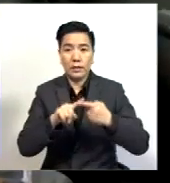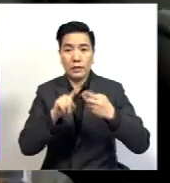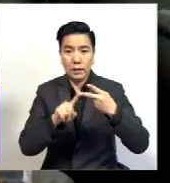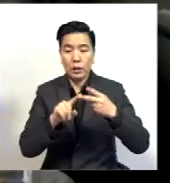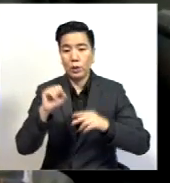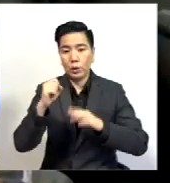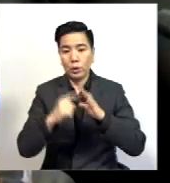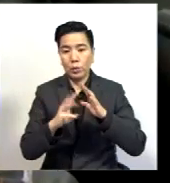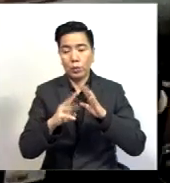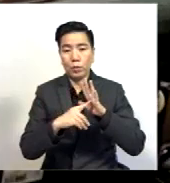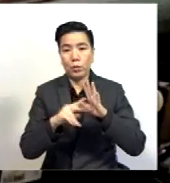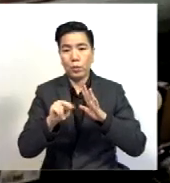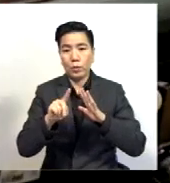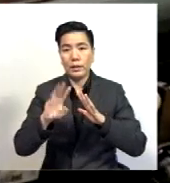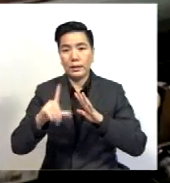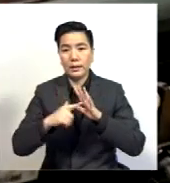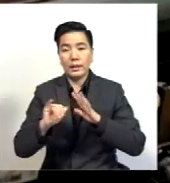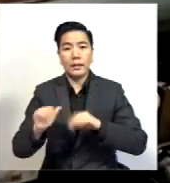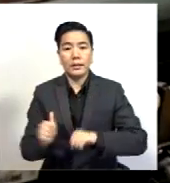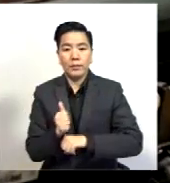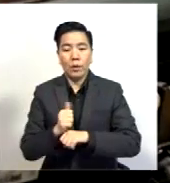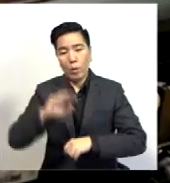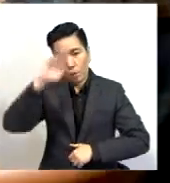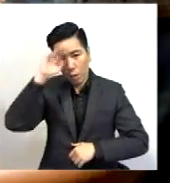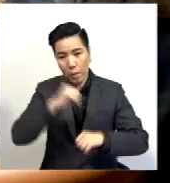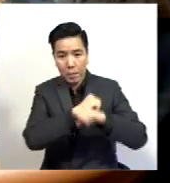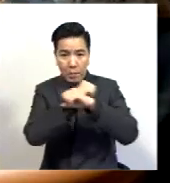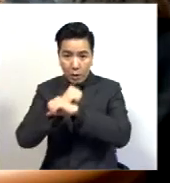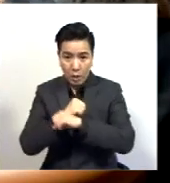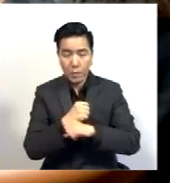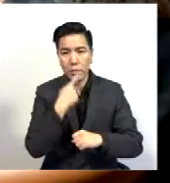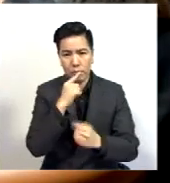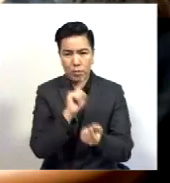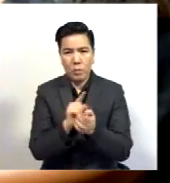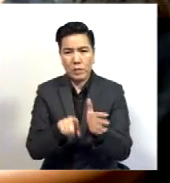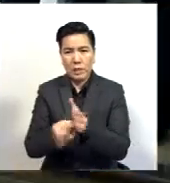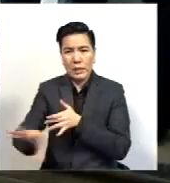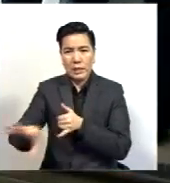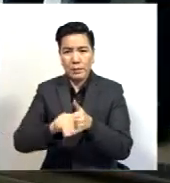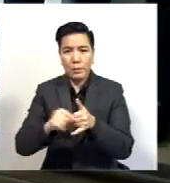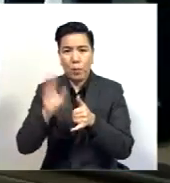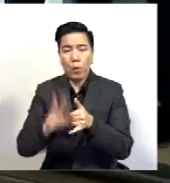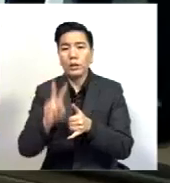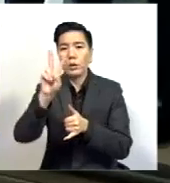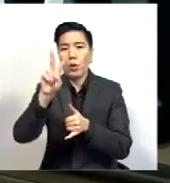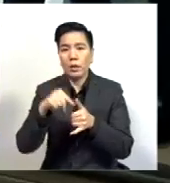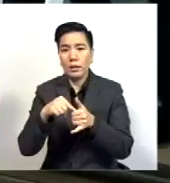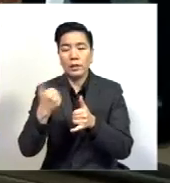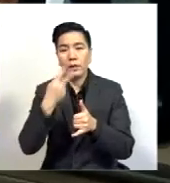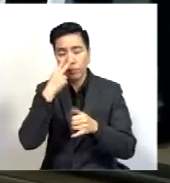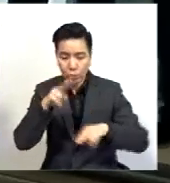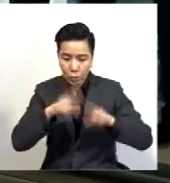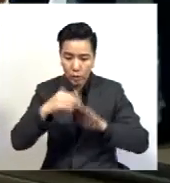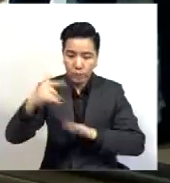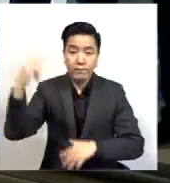รรณชัยวัฒนายิ่งเจริญชัยอธิบดีกรมควบคุมโรคที่บอกว่าพบผู้ติดเชื้อรายที่2ระหว่างที่มีการตรวจ